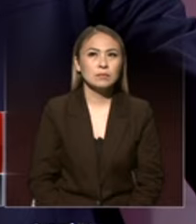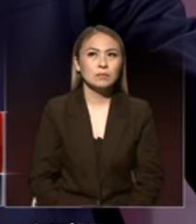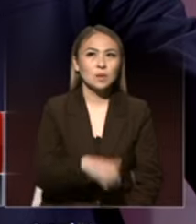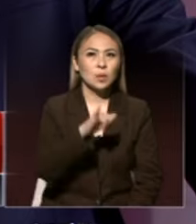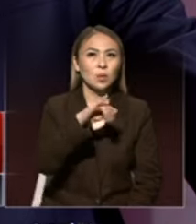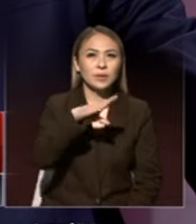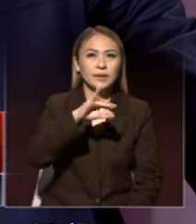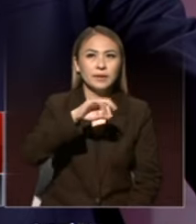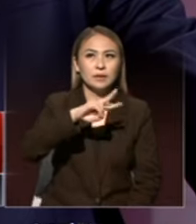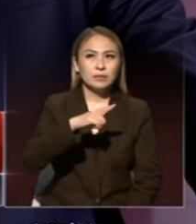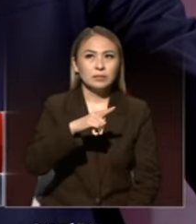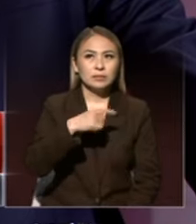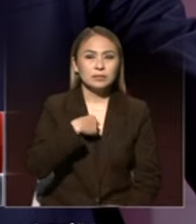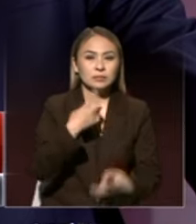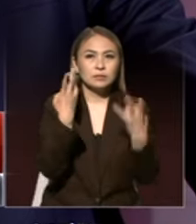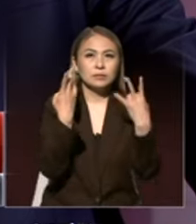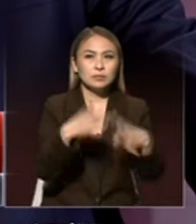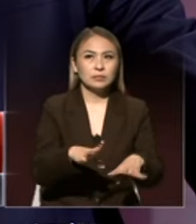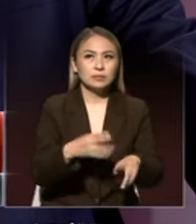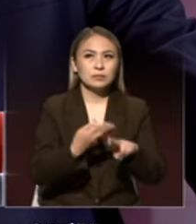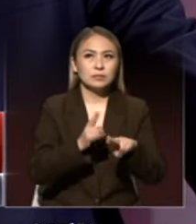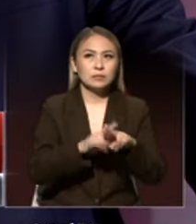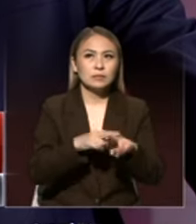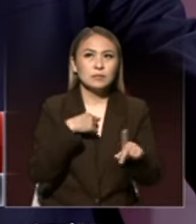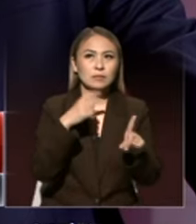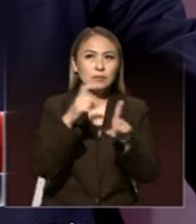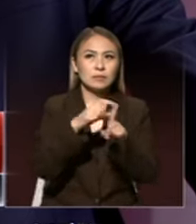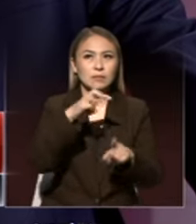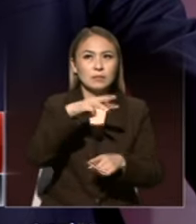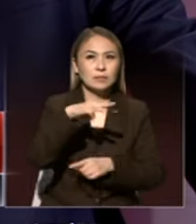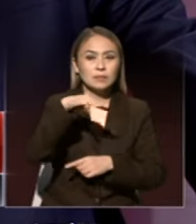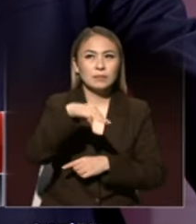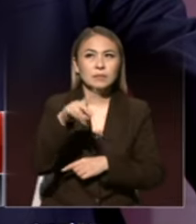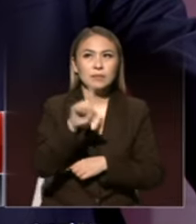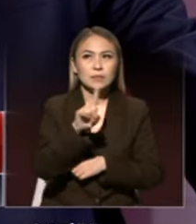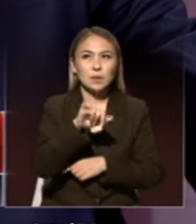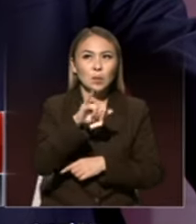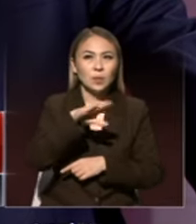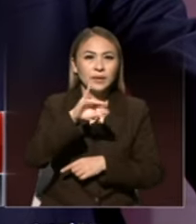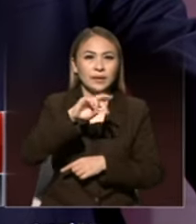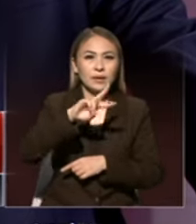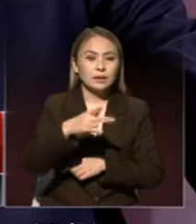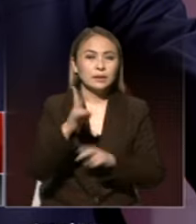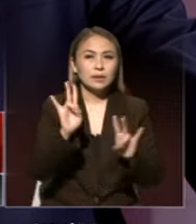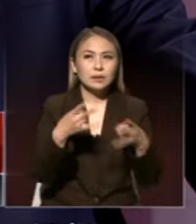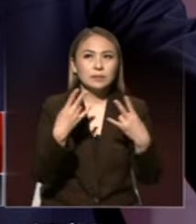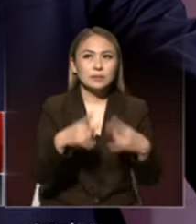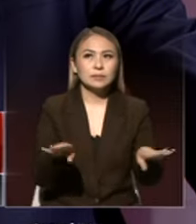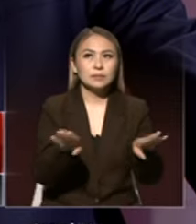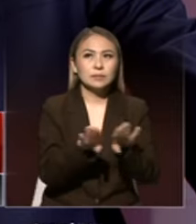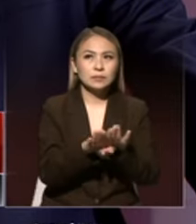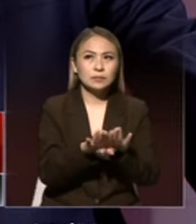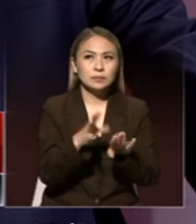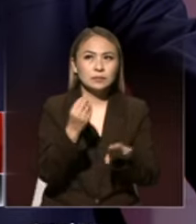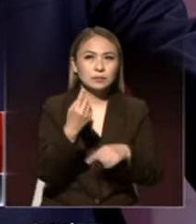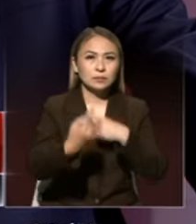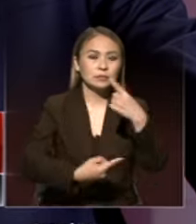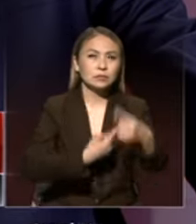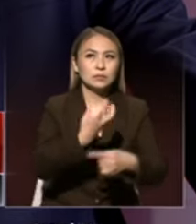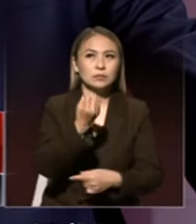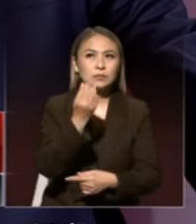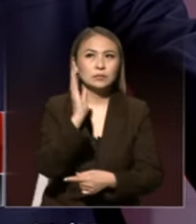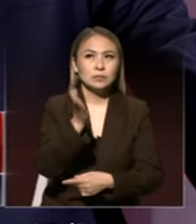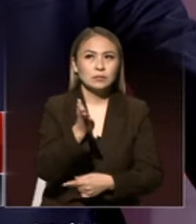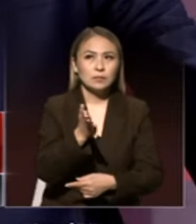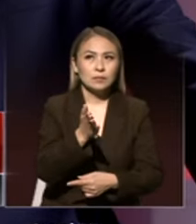утильдің мәселесін айтамын. Утиль керек жоқ деп айтып отырмын, көрдіңіз бе? НТЗ-ға утиль керек жоқ. Оған не үшін? Өйткені оны әлі біздің балаларымыз істейді. Ол